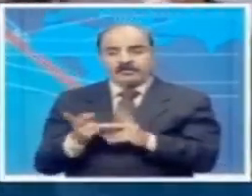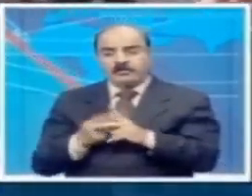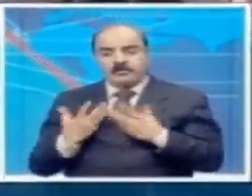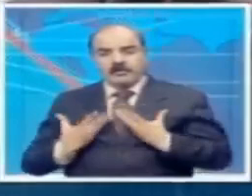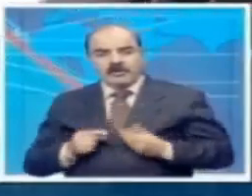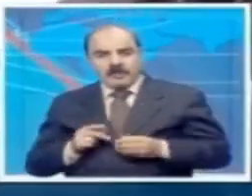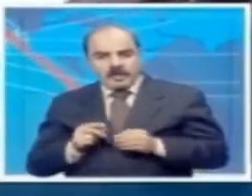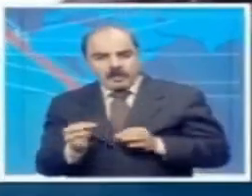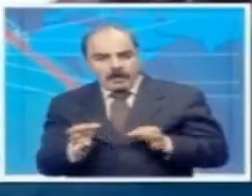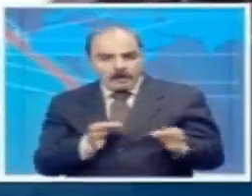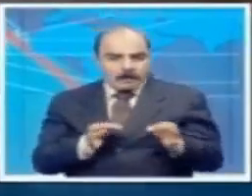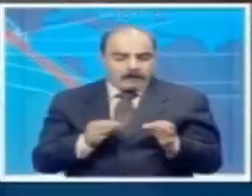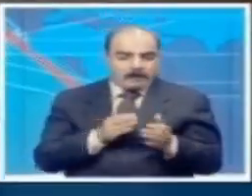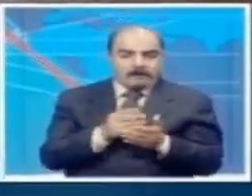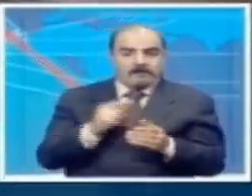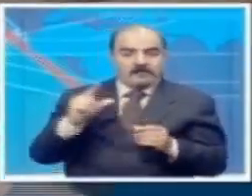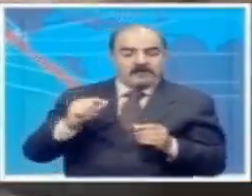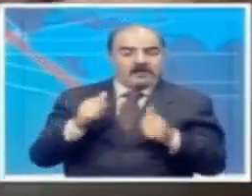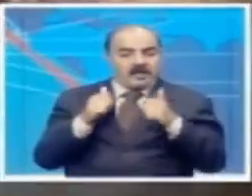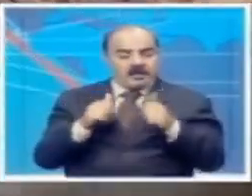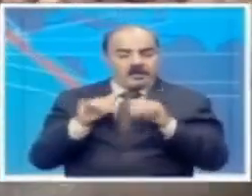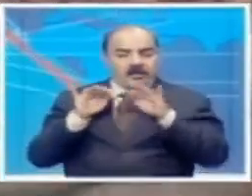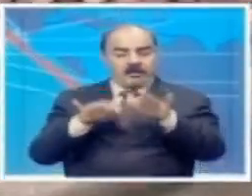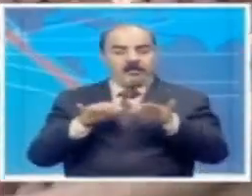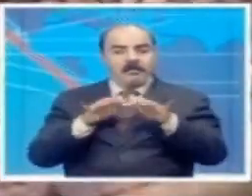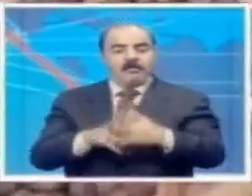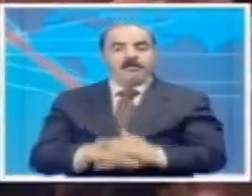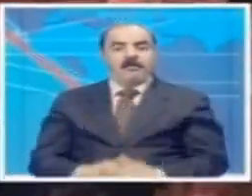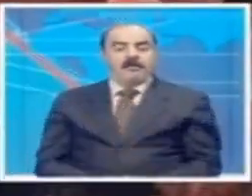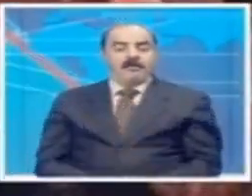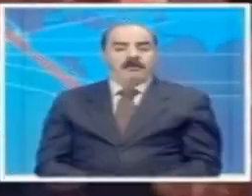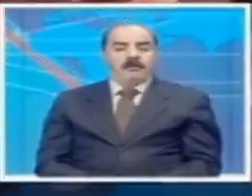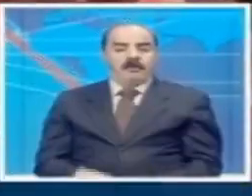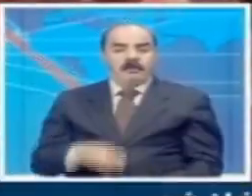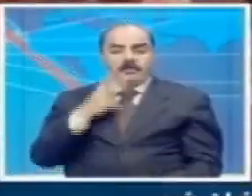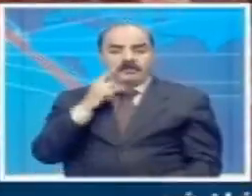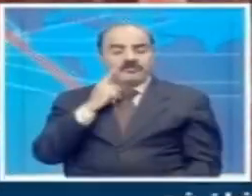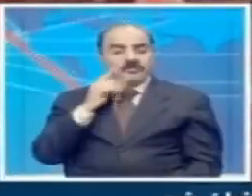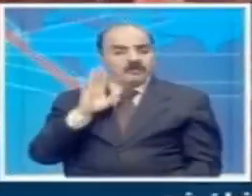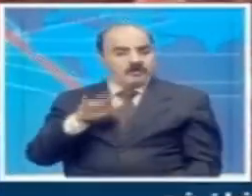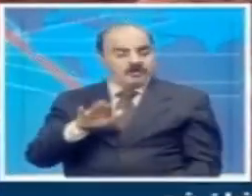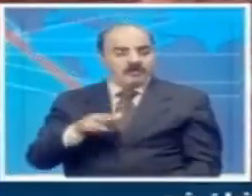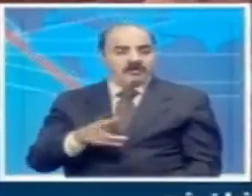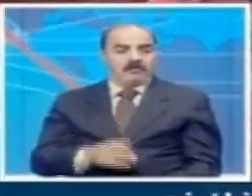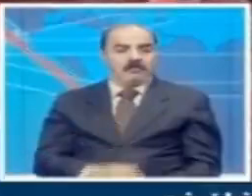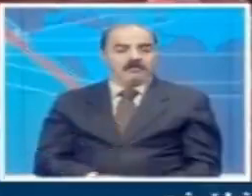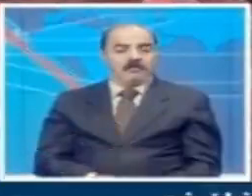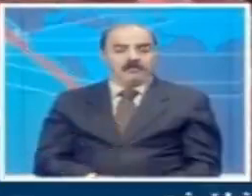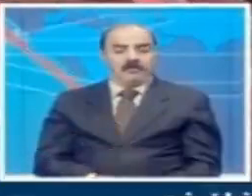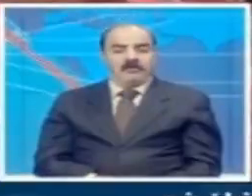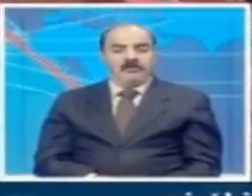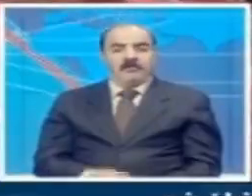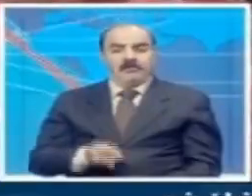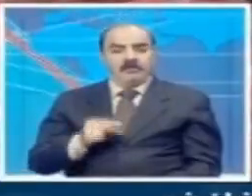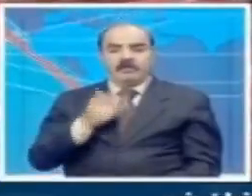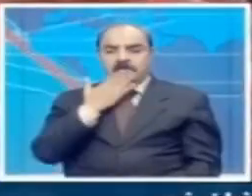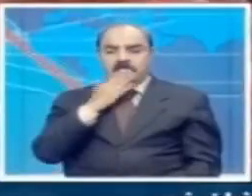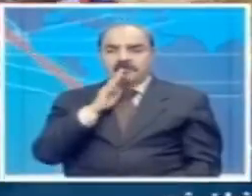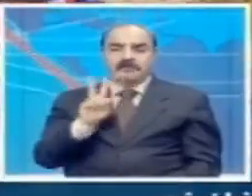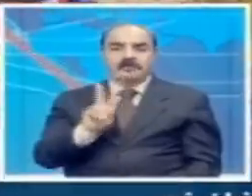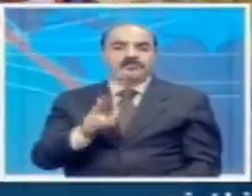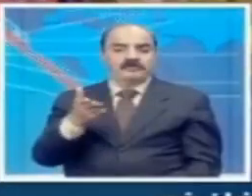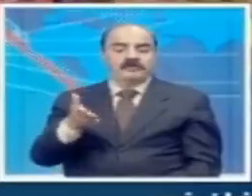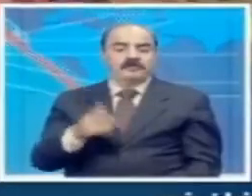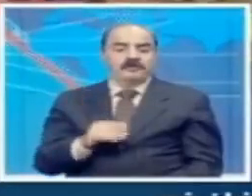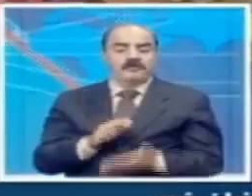خاصة بعد زيادة التخفيضات بتلك المعارض. جيت لتر السكر في الصيف بتاع أهلا رمضان غفر ب 27 جنيه،